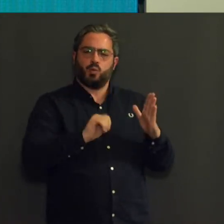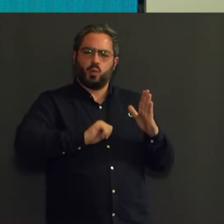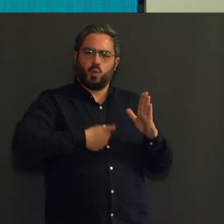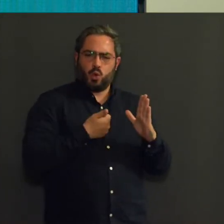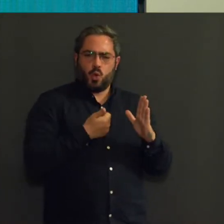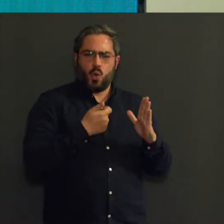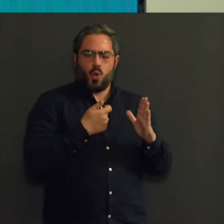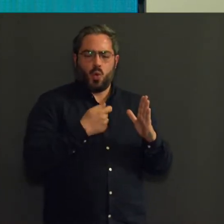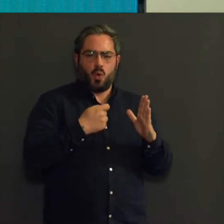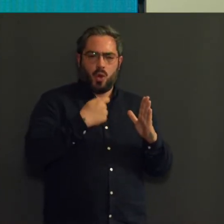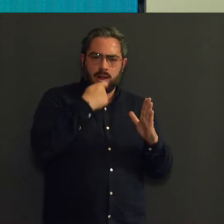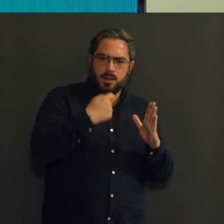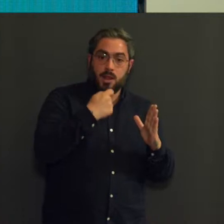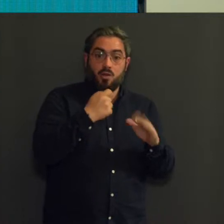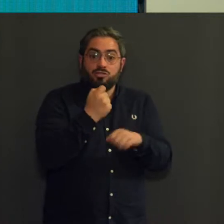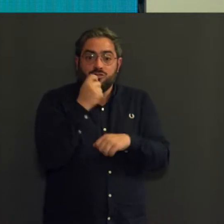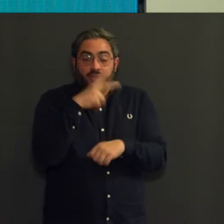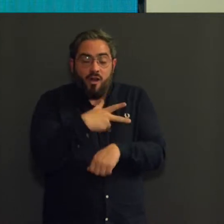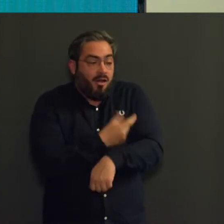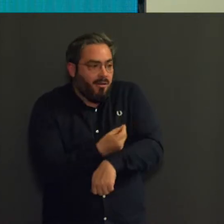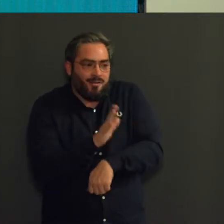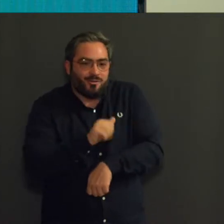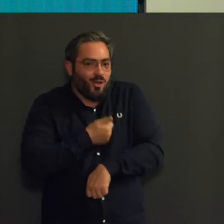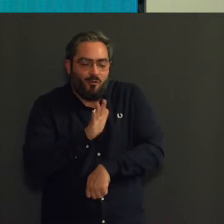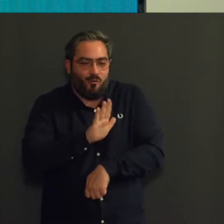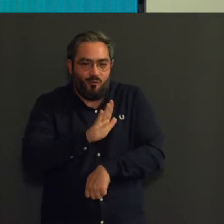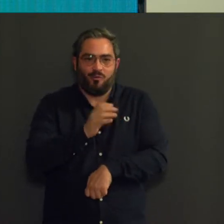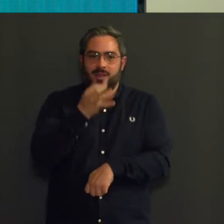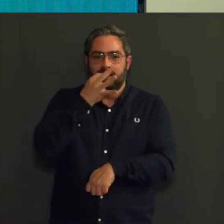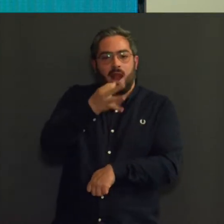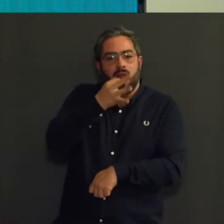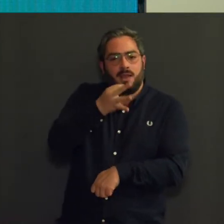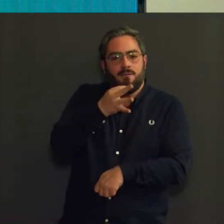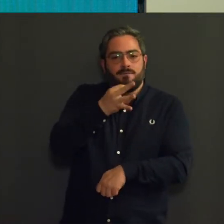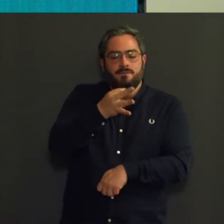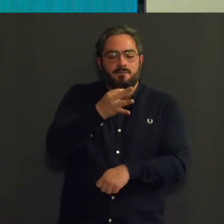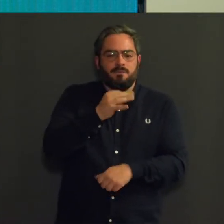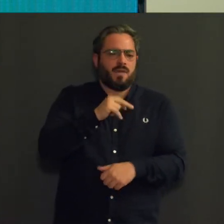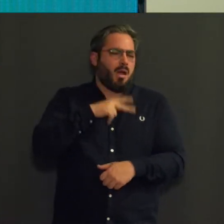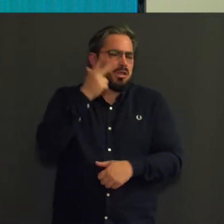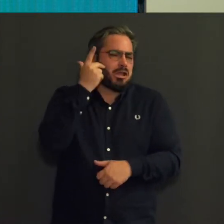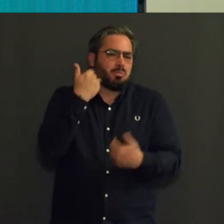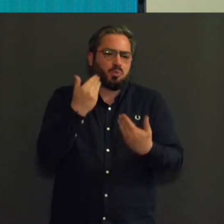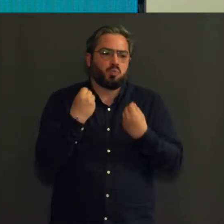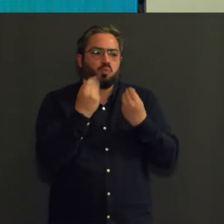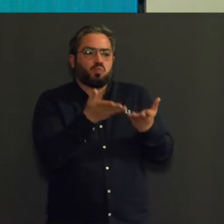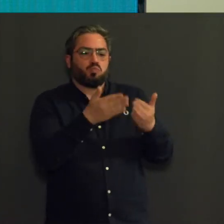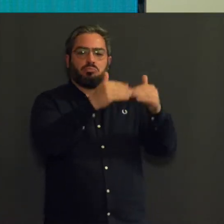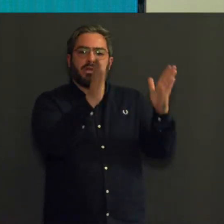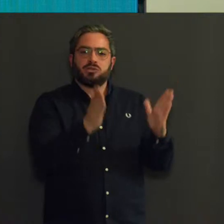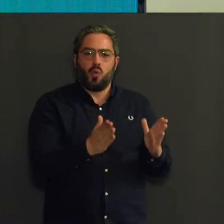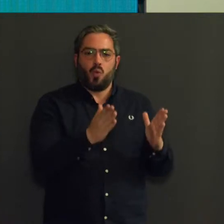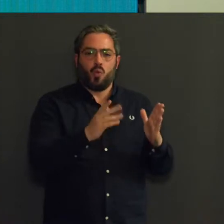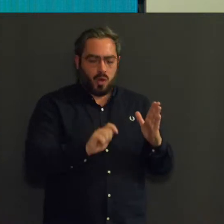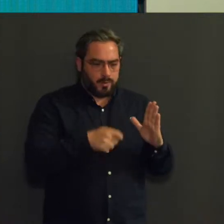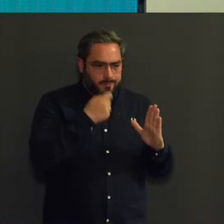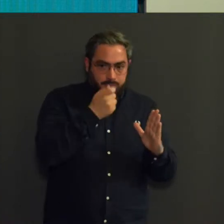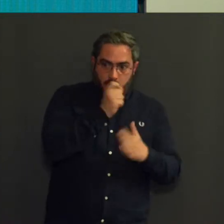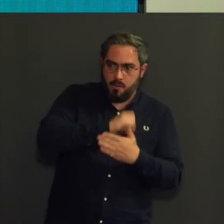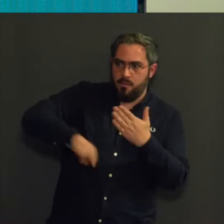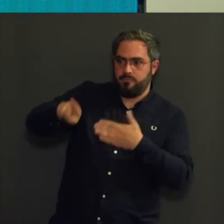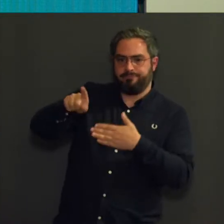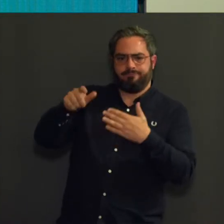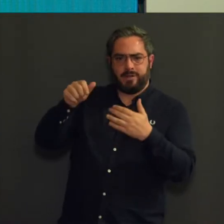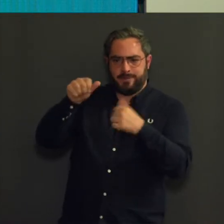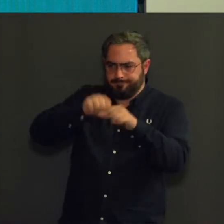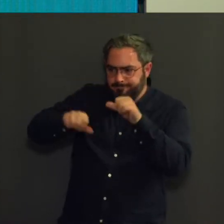autoprélèvement de sang, mais un autoprélèvement de salive. Effectivement, il y a des techniques permettant maintenant de déterminer les anticorps contre le Covid au